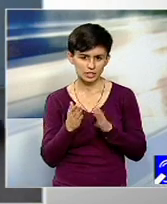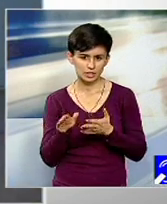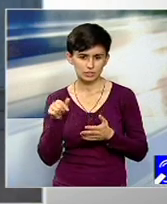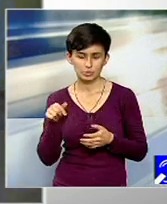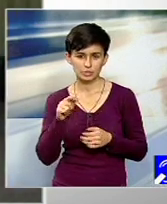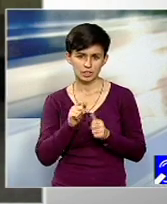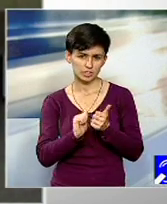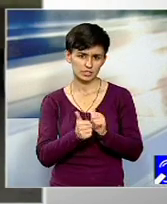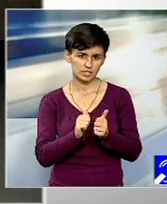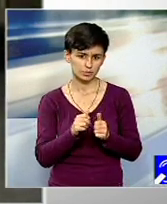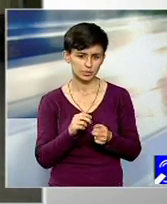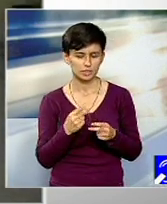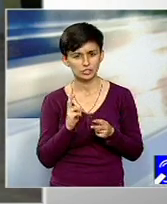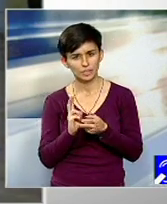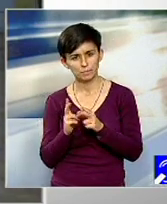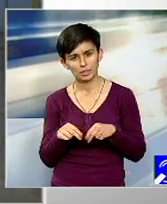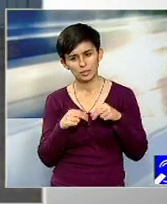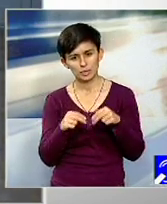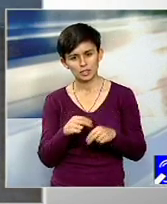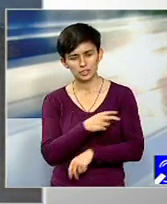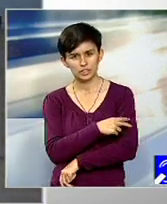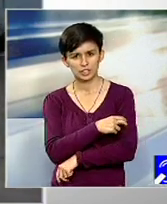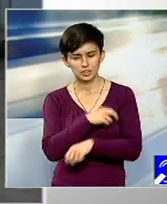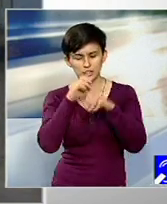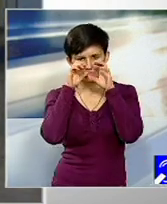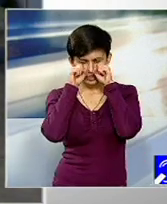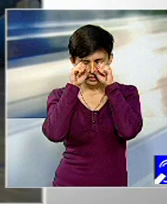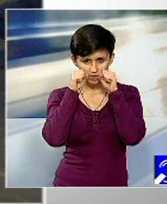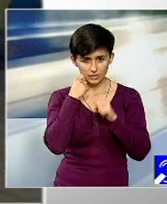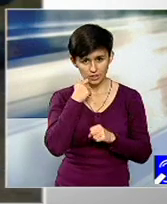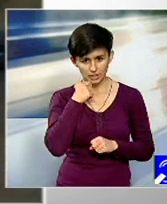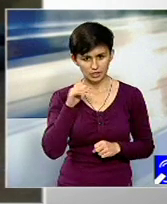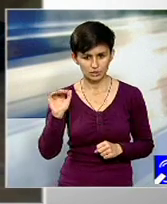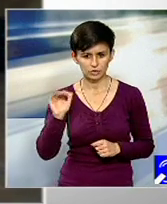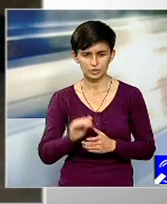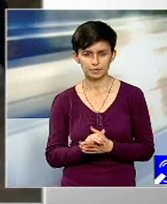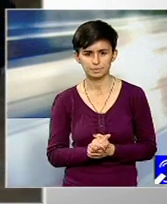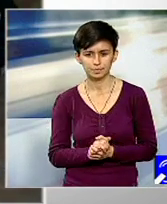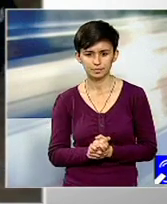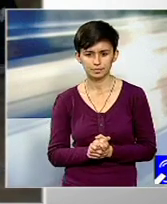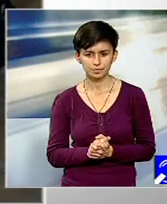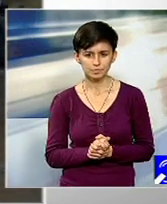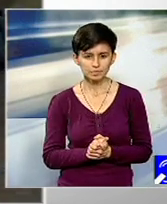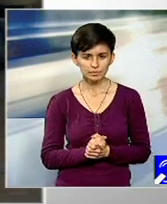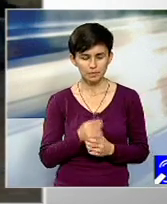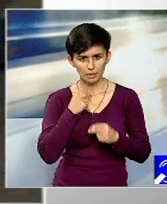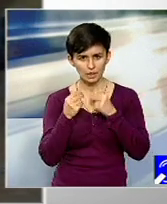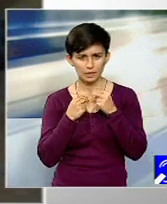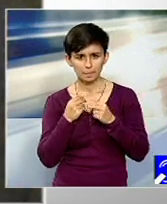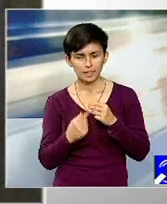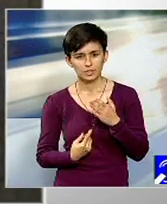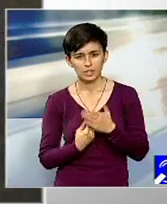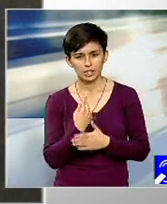ograda voastră la liceu pentru deficienți de vedere? Din ce ținem noi minte, din al doilea război mondial. Wow. S-a